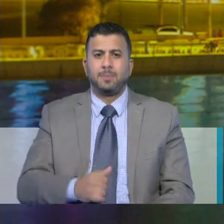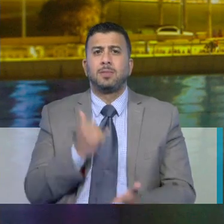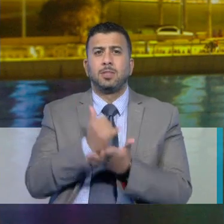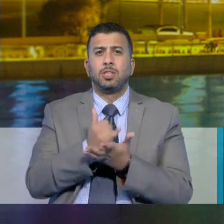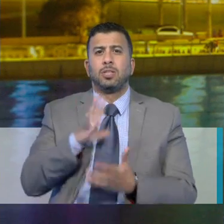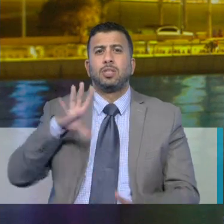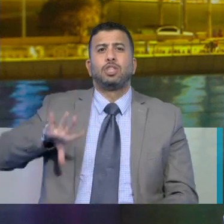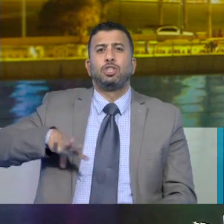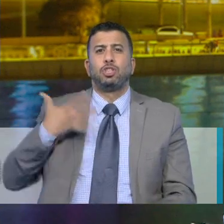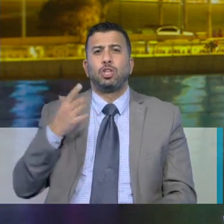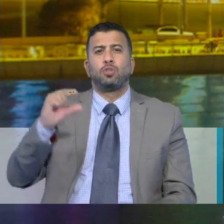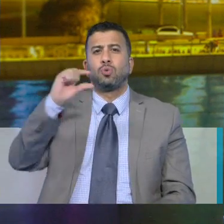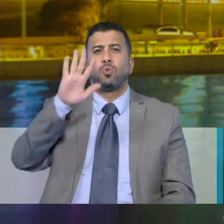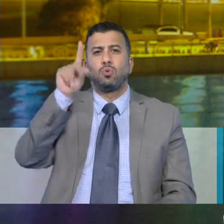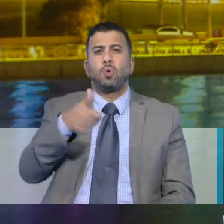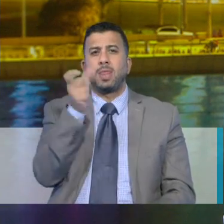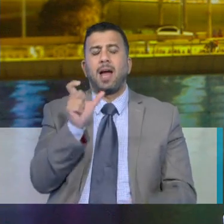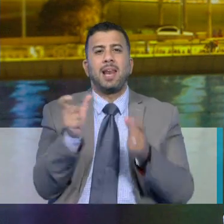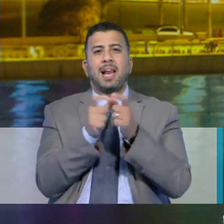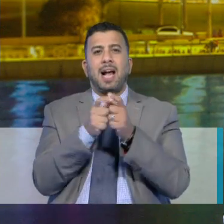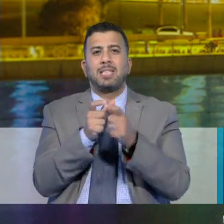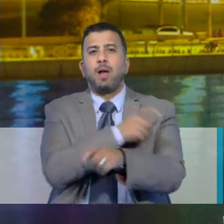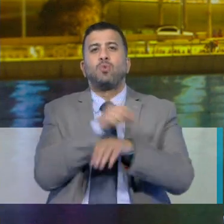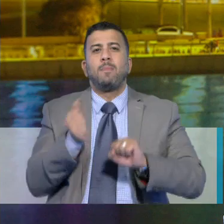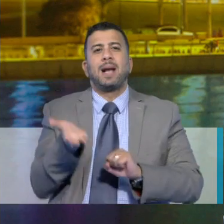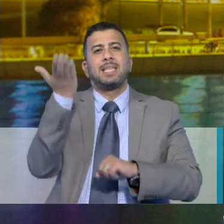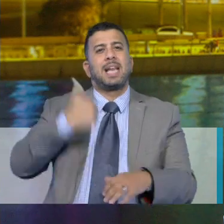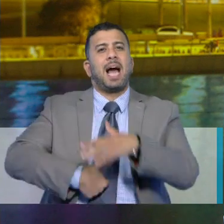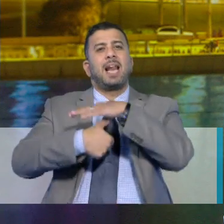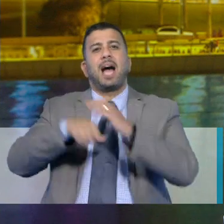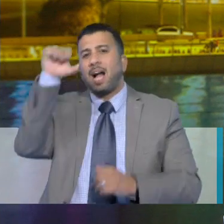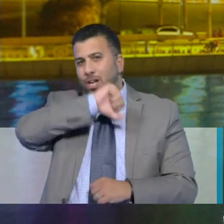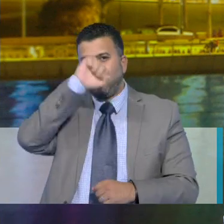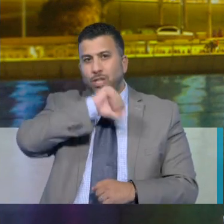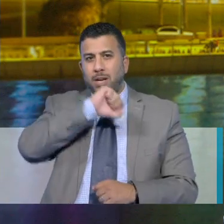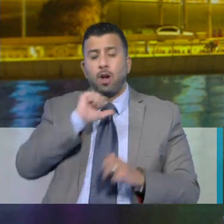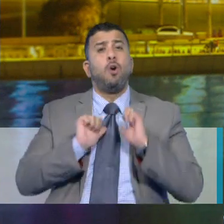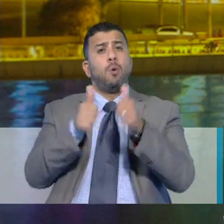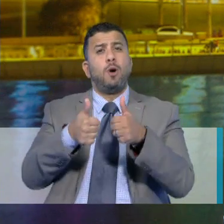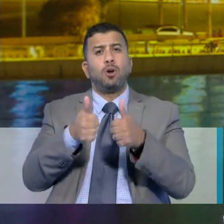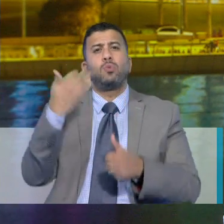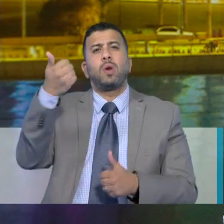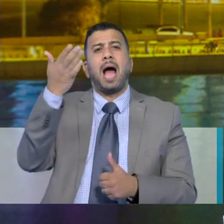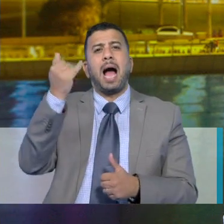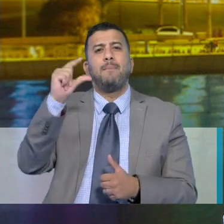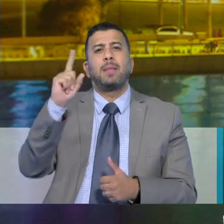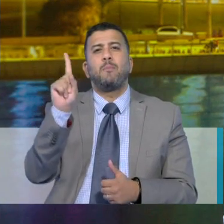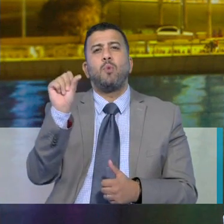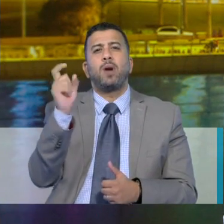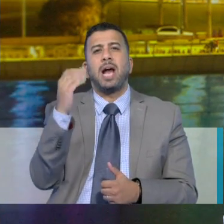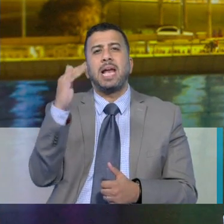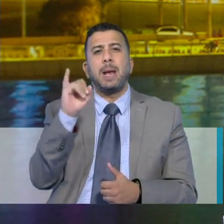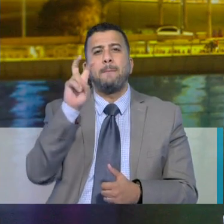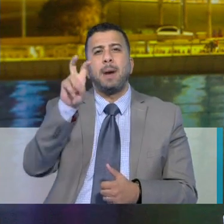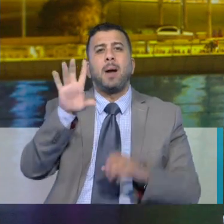تحت رعاية صاحب السمو الشيخ الدكتور سلطان بن محمد القاسمي عضو المجلس الأعلى حاكم الشارقة، وبحضور أحمد برحيمة